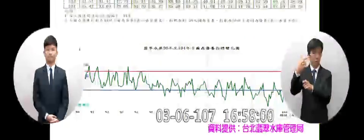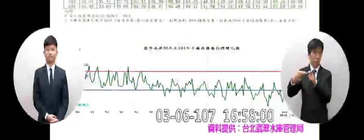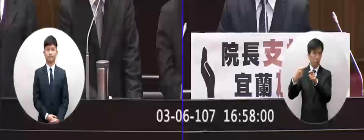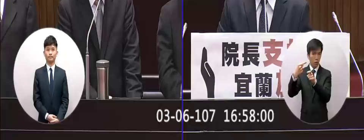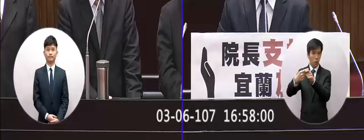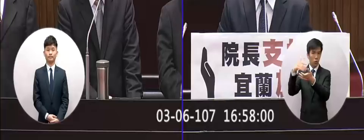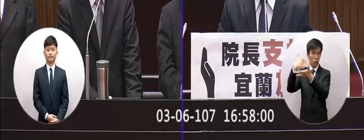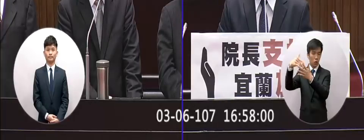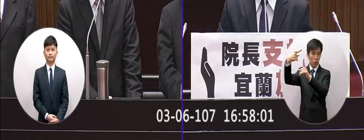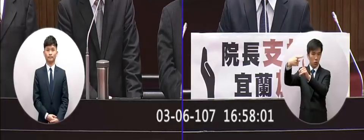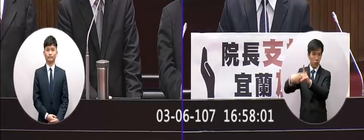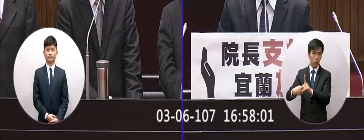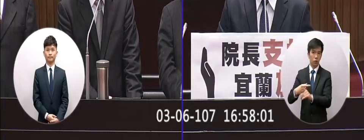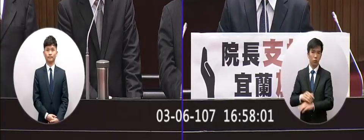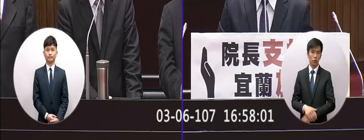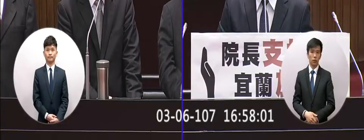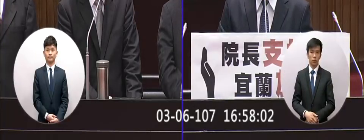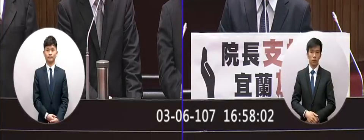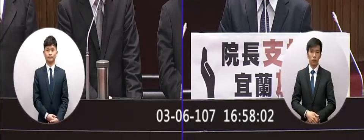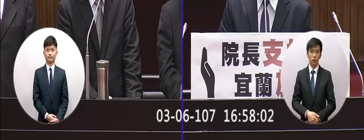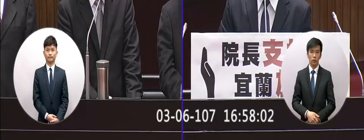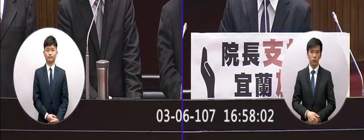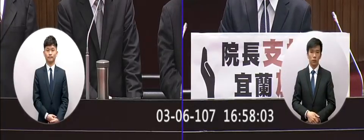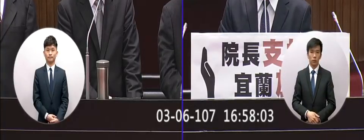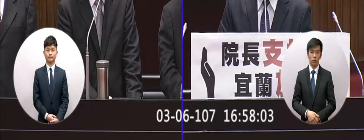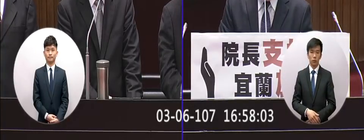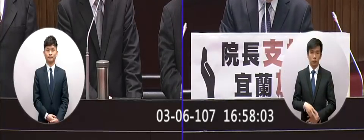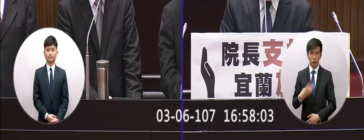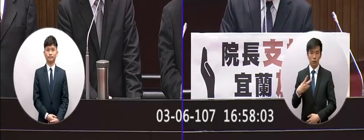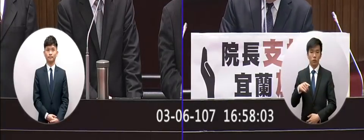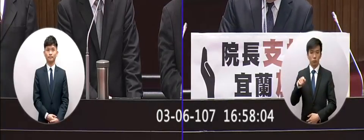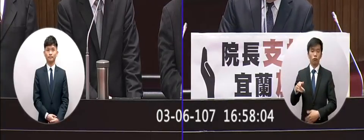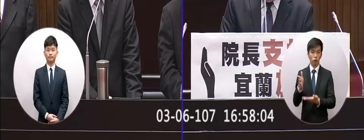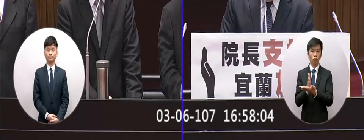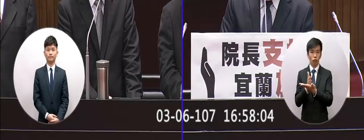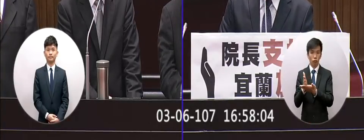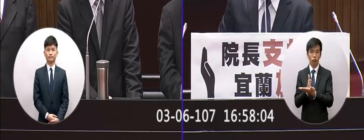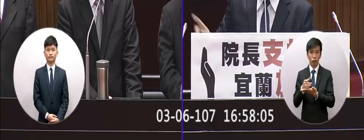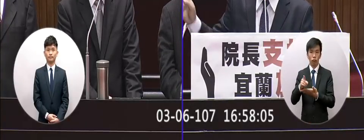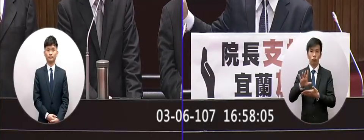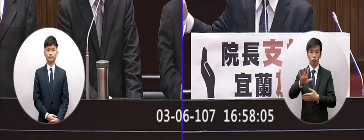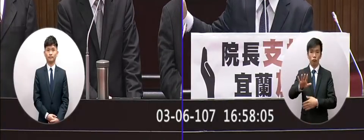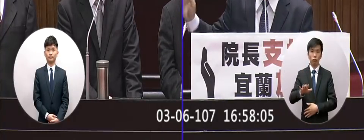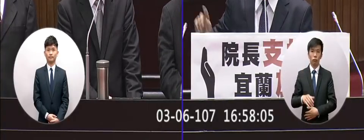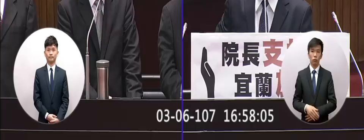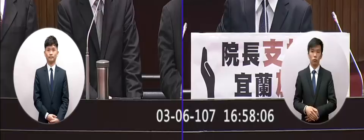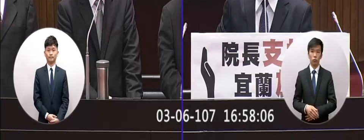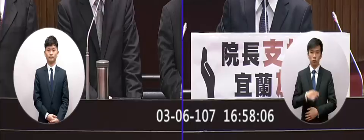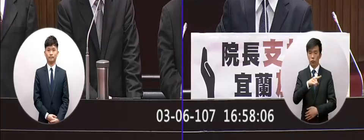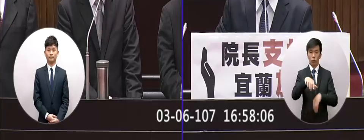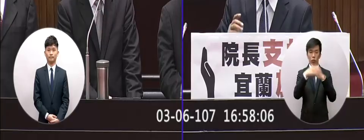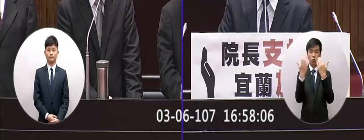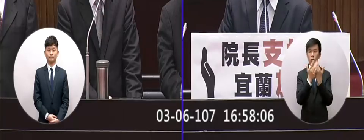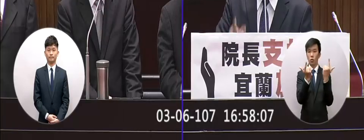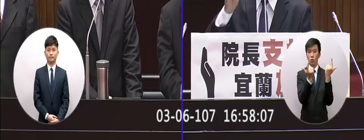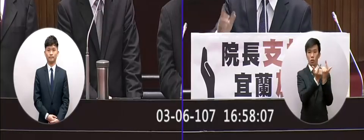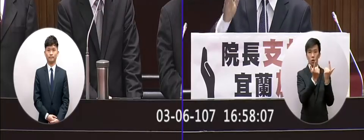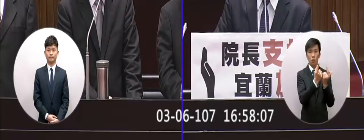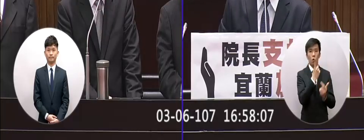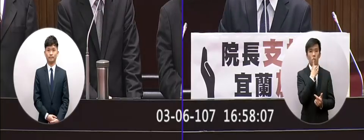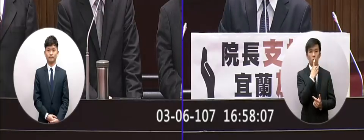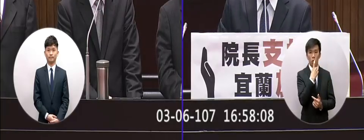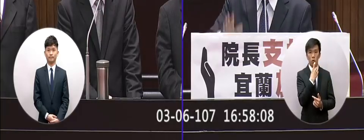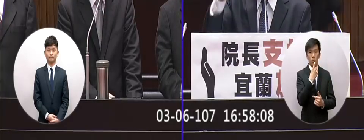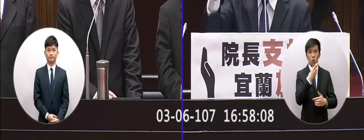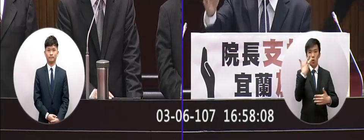也是递减，呈现平氧，40以下是平氧，这个都是台北翡翠水库的资料。也就是说，国